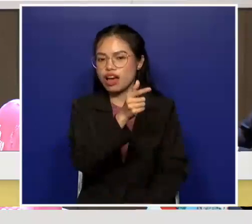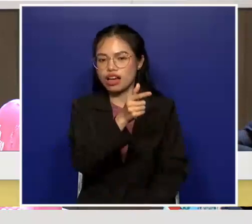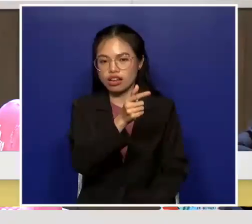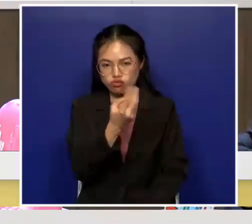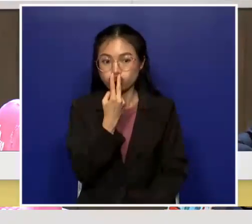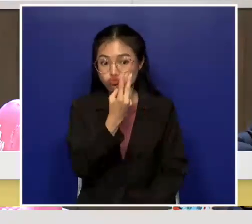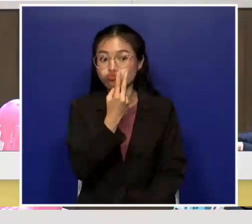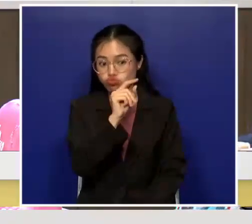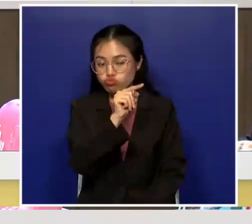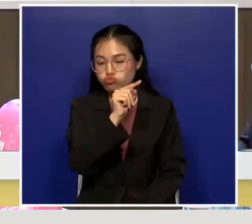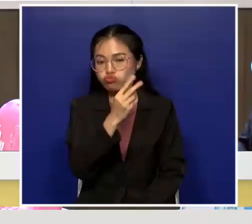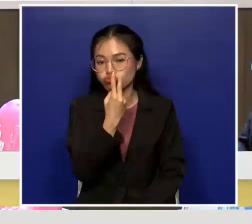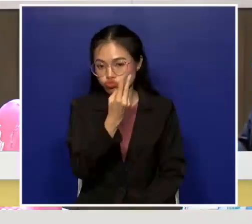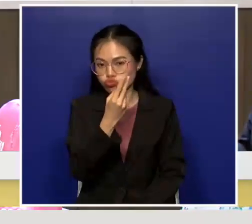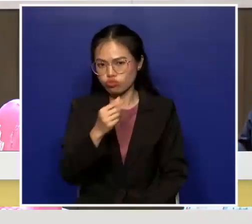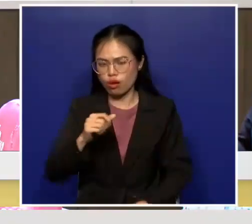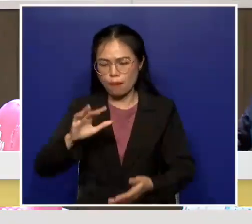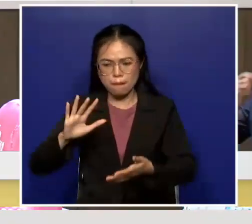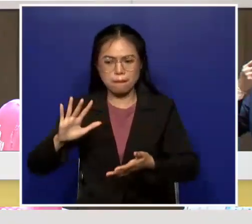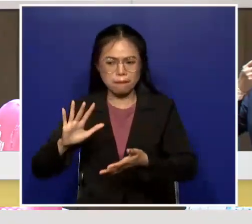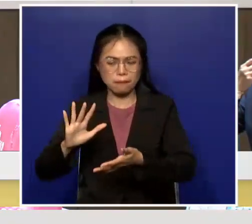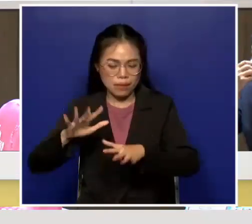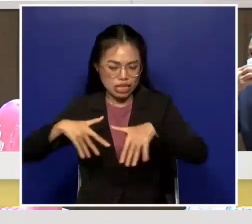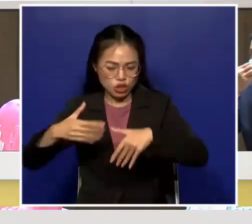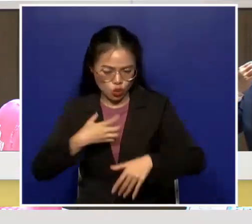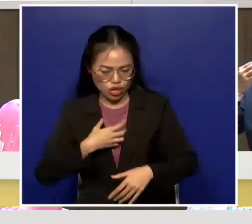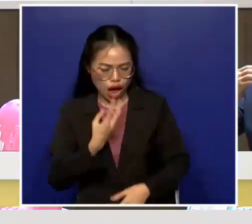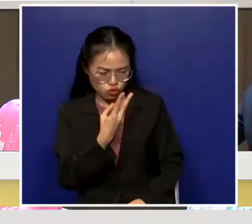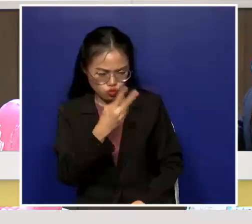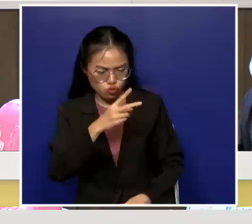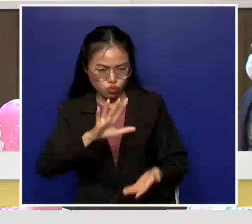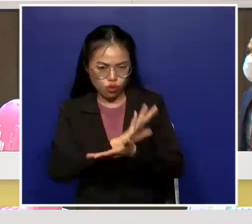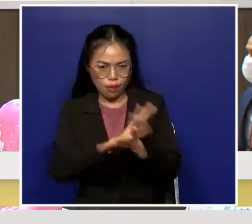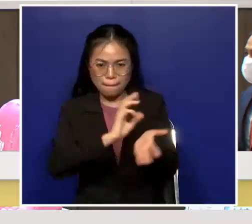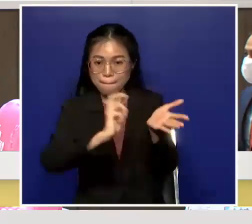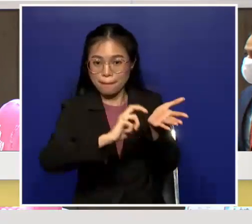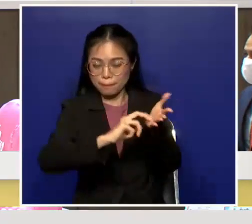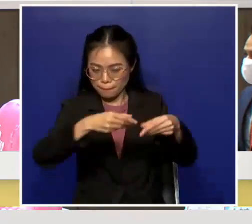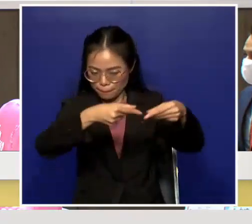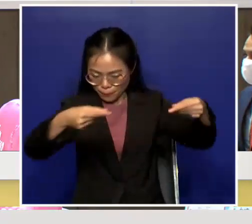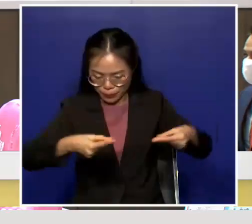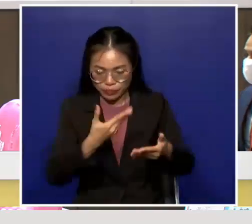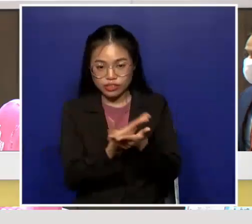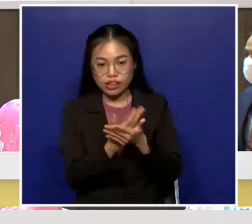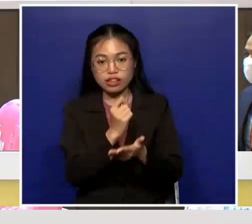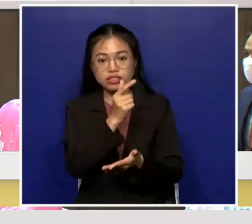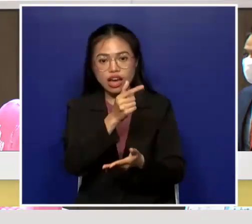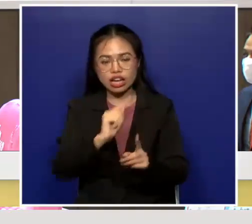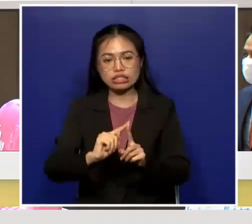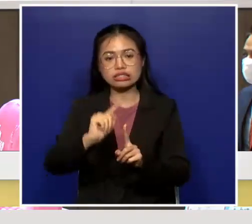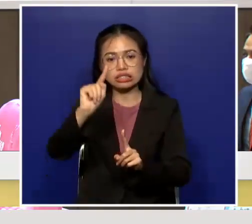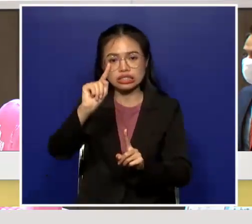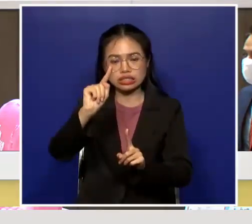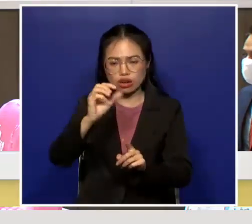ดูใบเสร็จมากนะฮะพี่น้องประชาชนเรียกร้องอยากเห็นใบเสร็จนี่ใบเสร็จมาแล้วใบเสร็จบอกว่า1เป็น